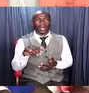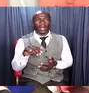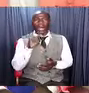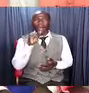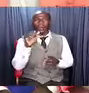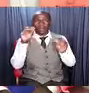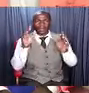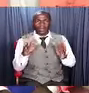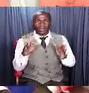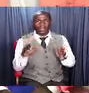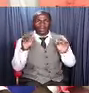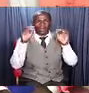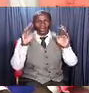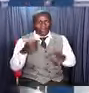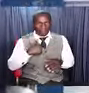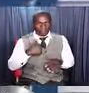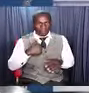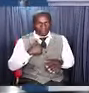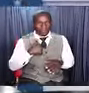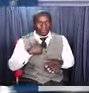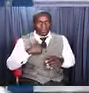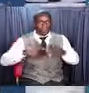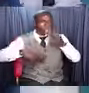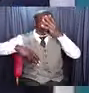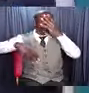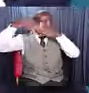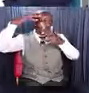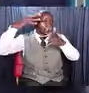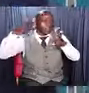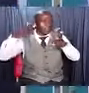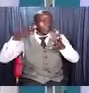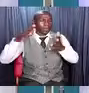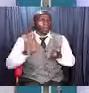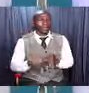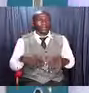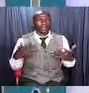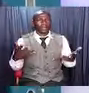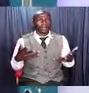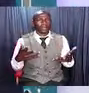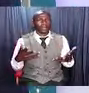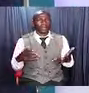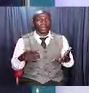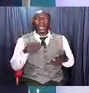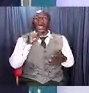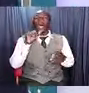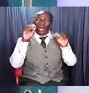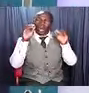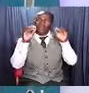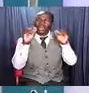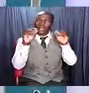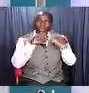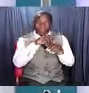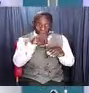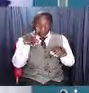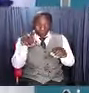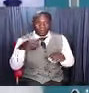I am a teacher. Teacher. A teacher. Professor. A professor. Hallelujah. Hallelujah. I am teaching.